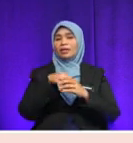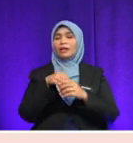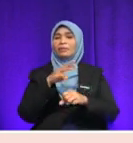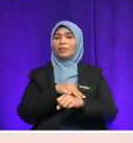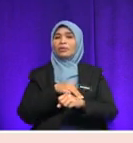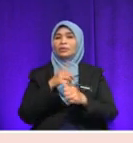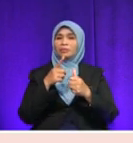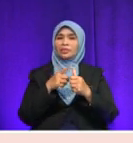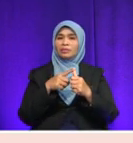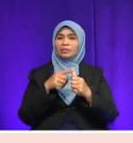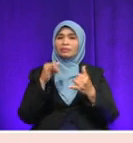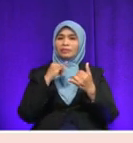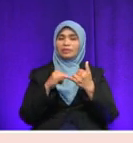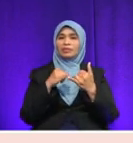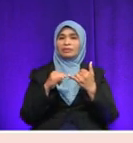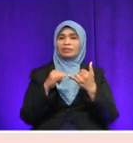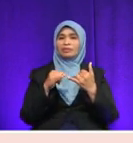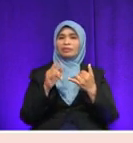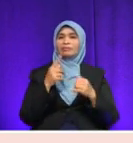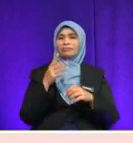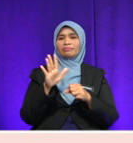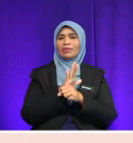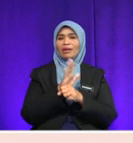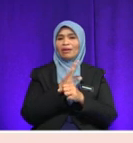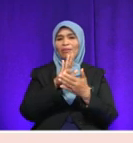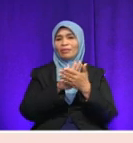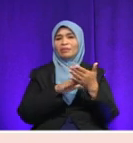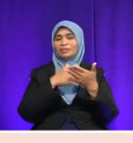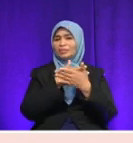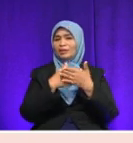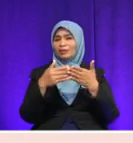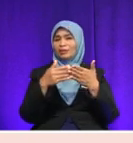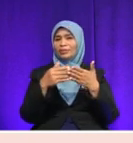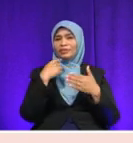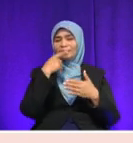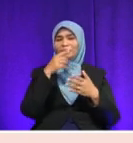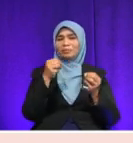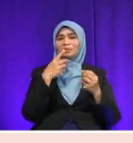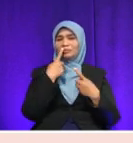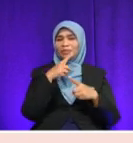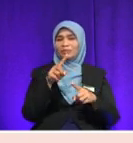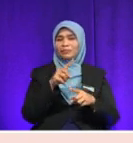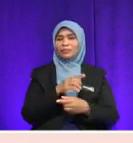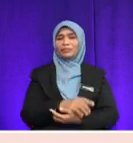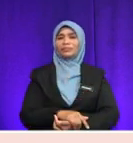dan terakhir kita penuhkan jadwal ini saya pernah jawab dan bagaimana